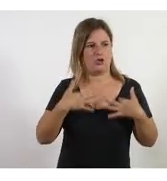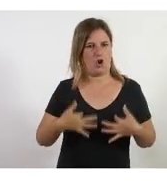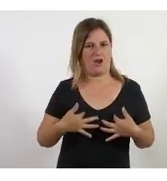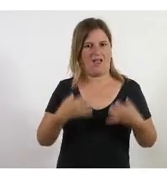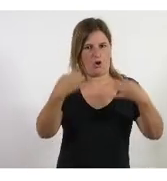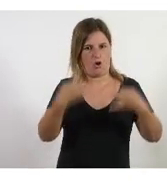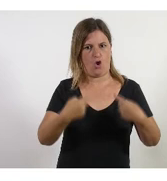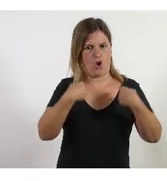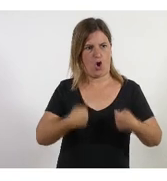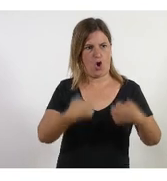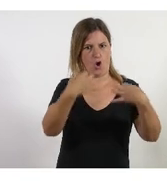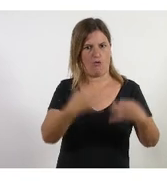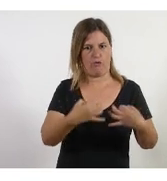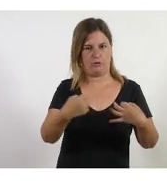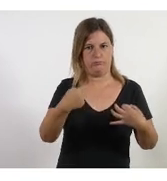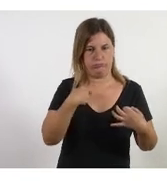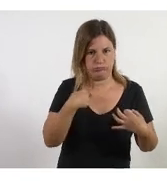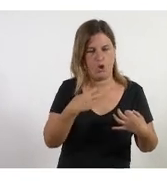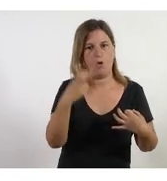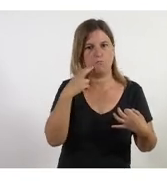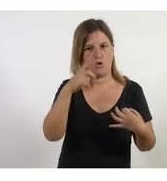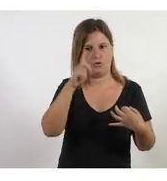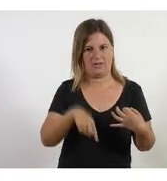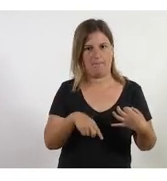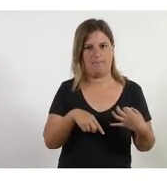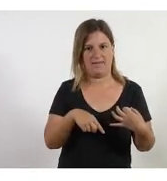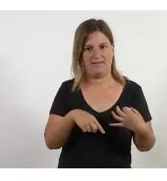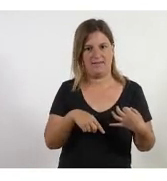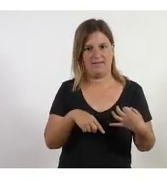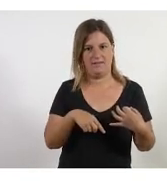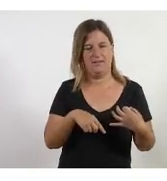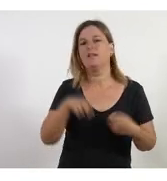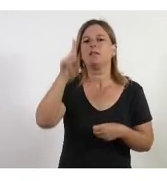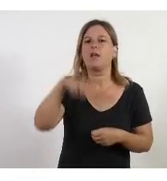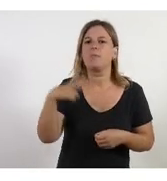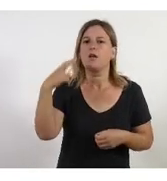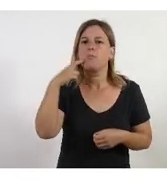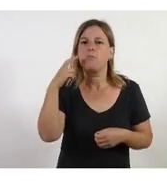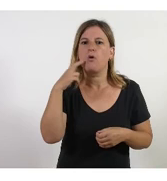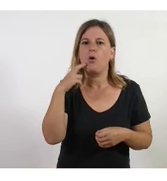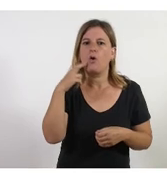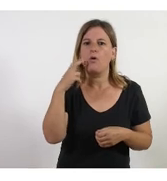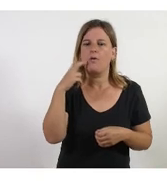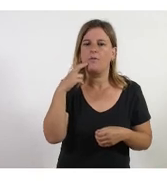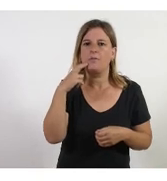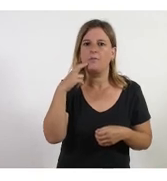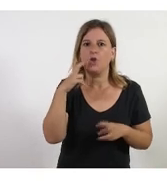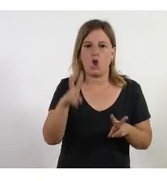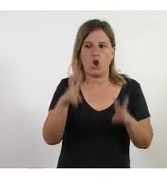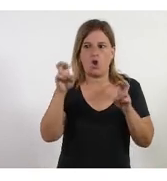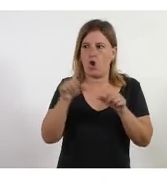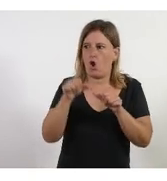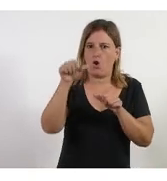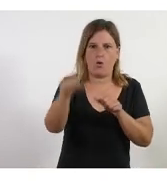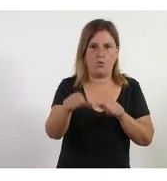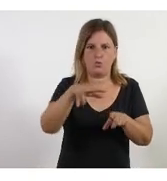allò que era conegut i reconegut per nosaltres. La por a entrar, doncs, a quelcom que és